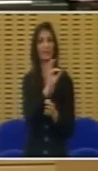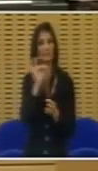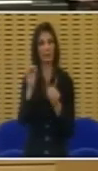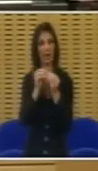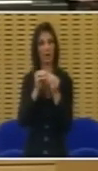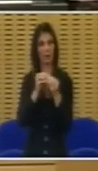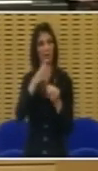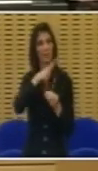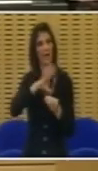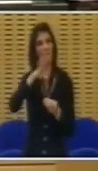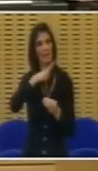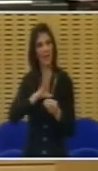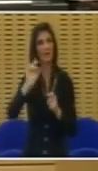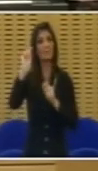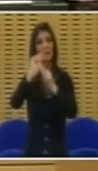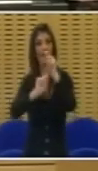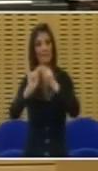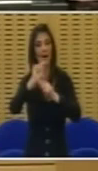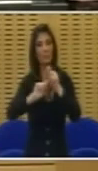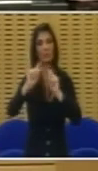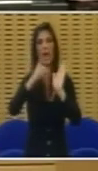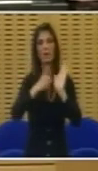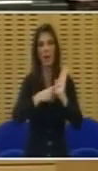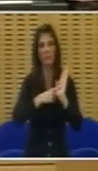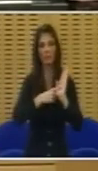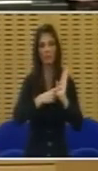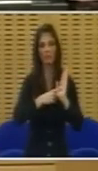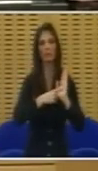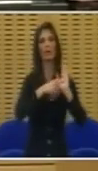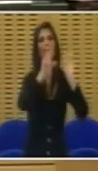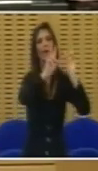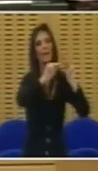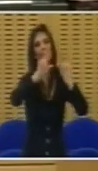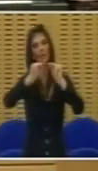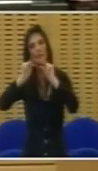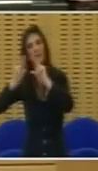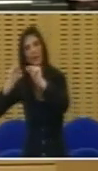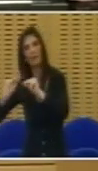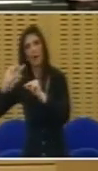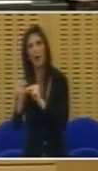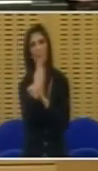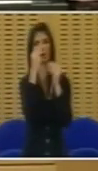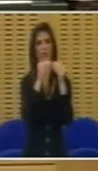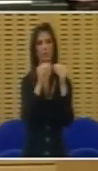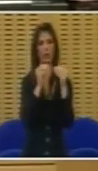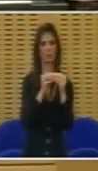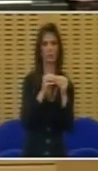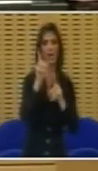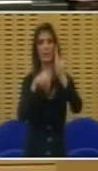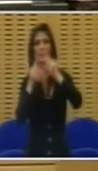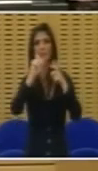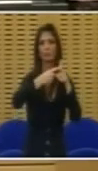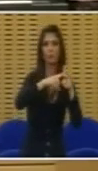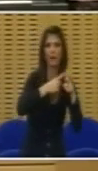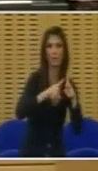είναι την εφαρμογή του νόμου για όλους τους πολίτες, ανεξαρτήτως κοινωνικής και οικονομικής τάξης. Απαιτούν ένα